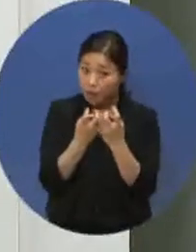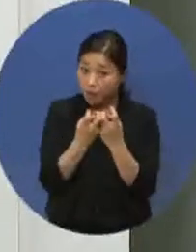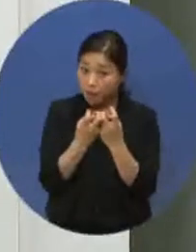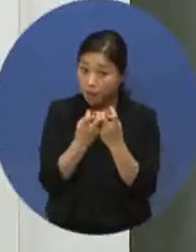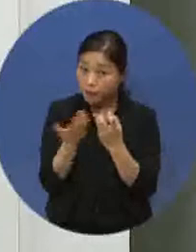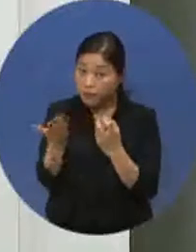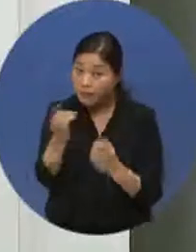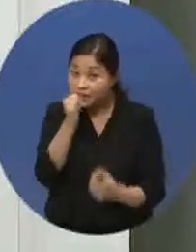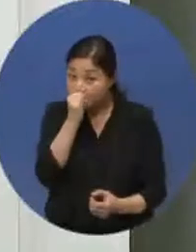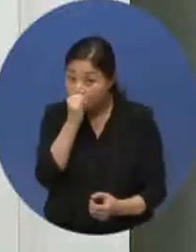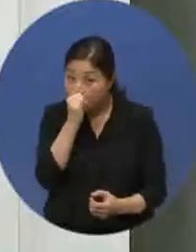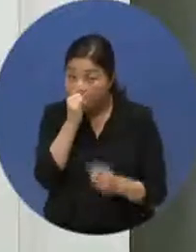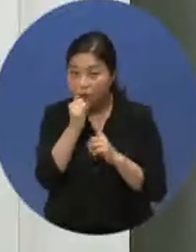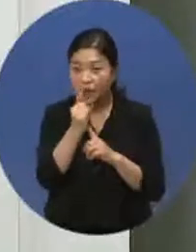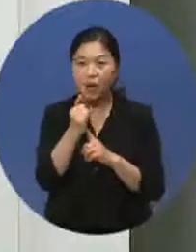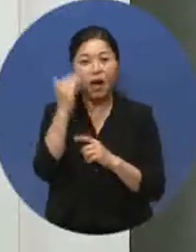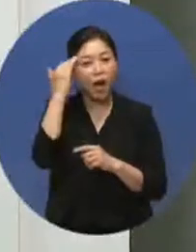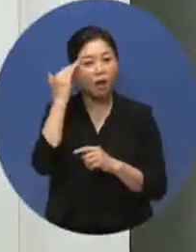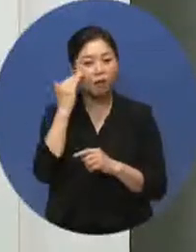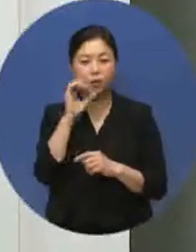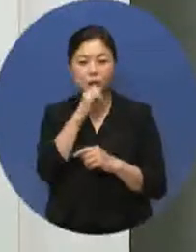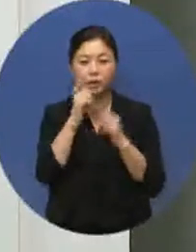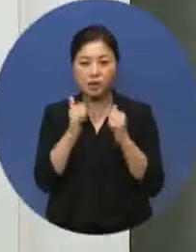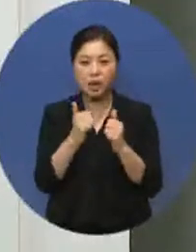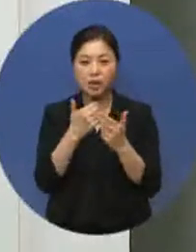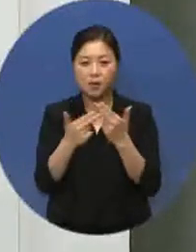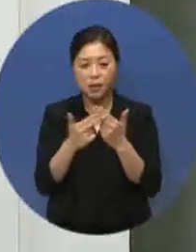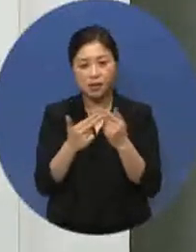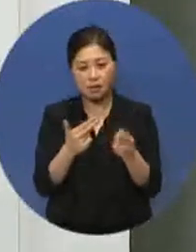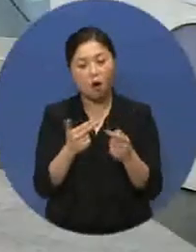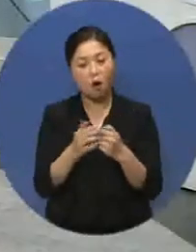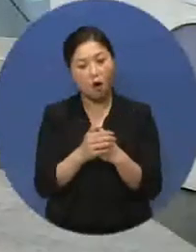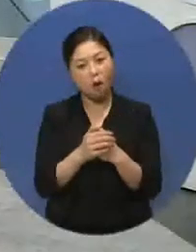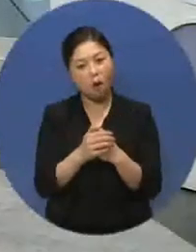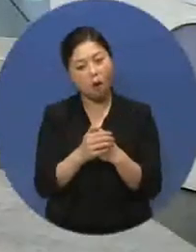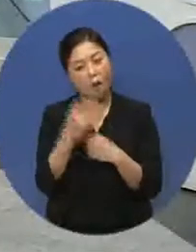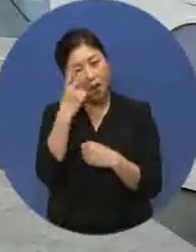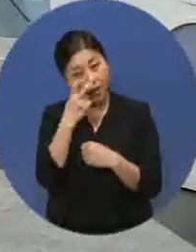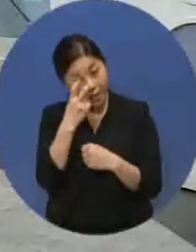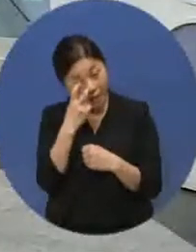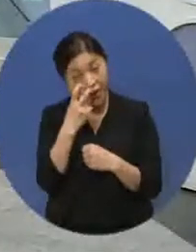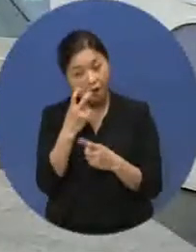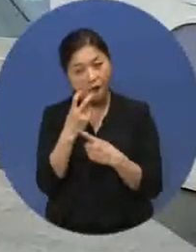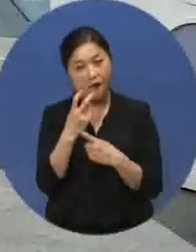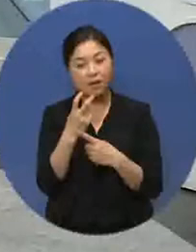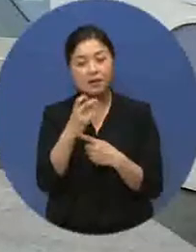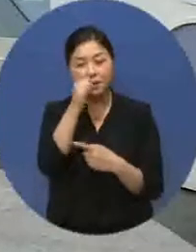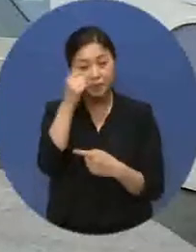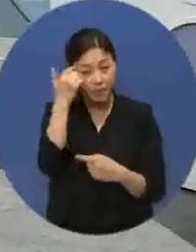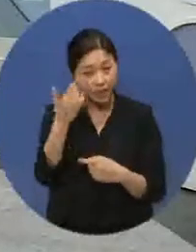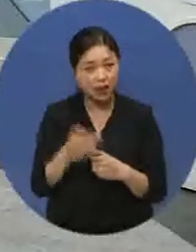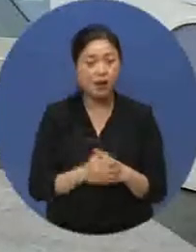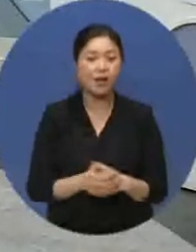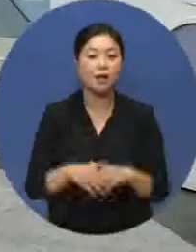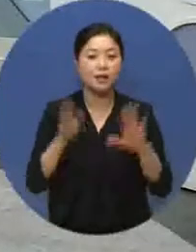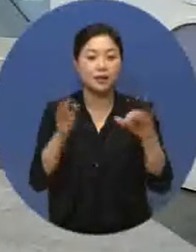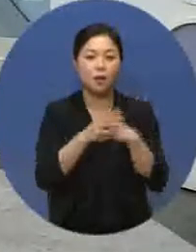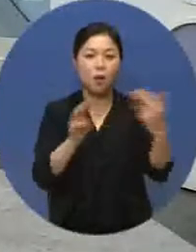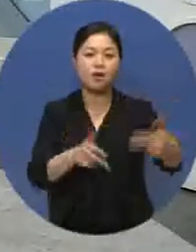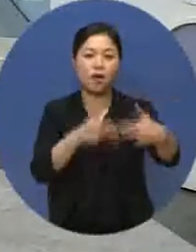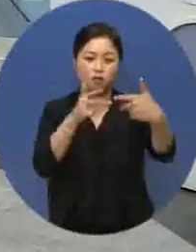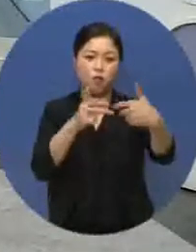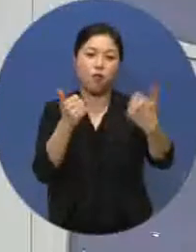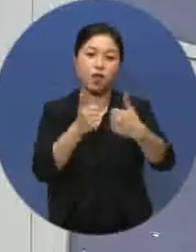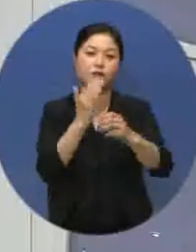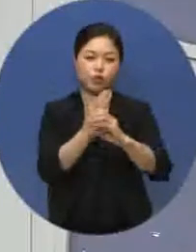가지고 변호사협회에서 지도 감독을 하시는지. 저희도 뭐 그 지금 현재 화상회의로 모든 것을 다 진행하고